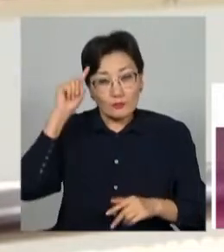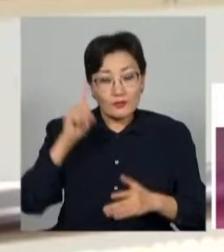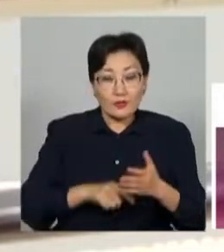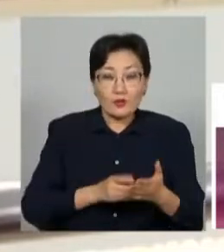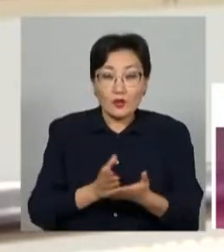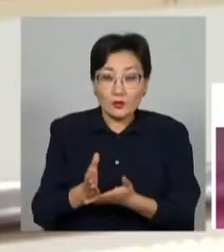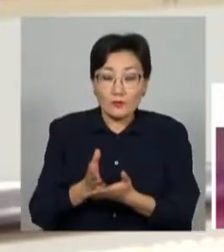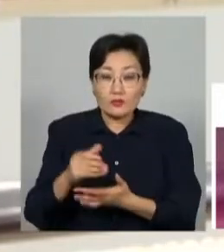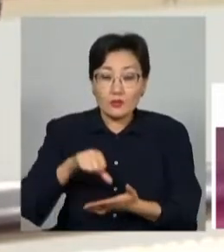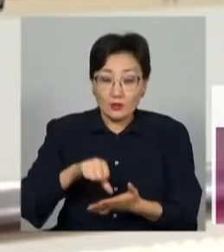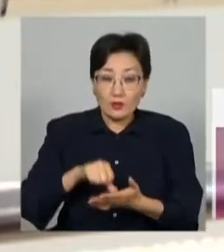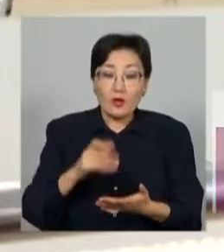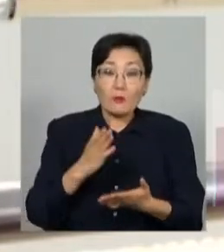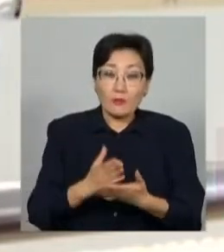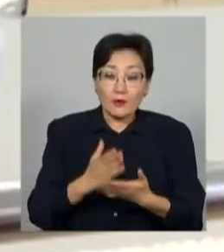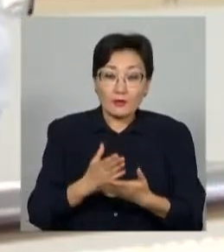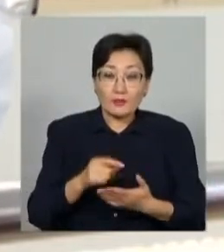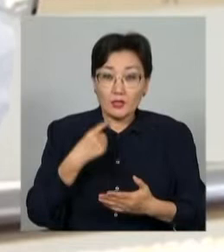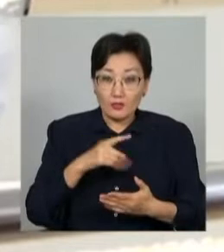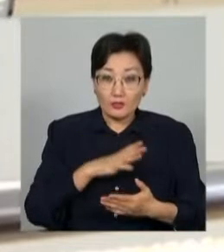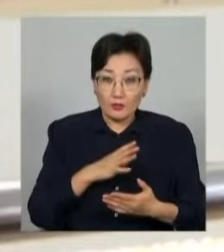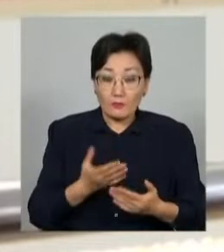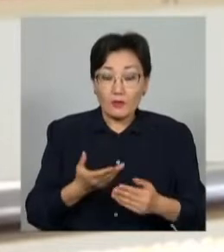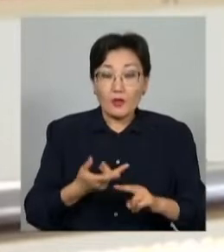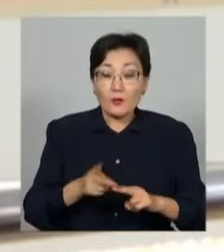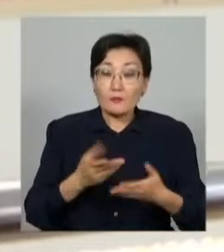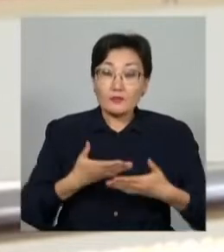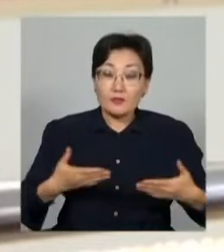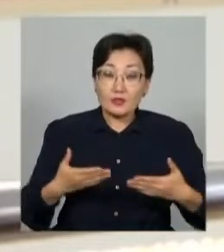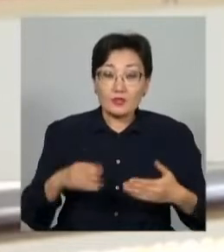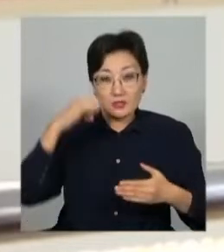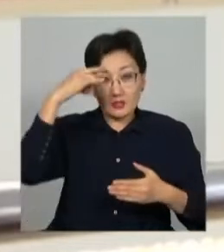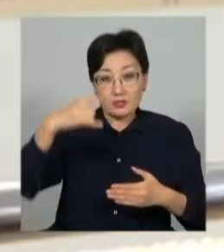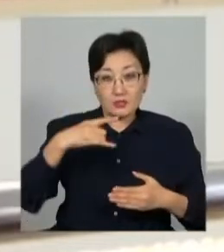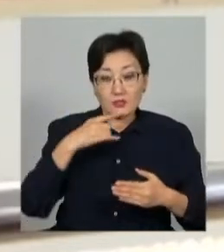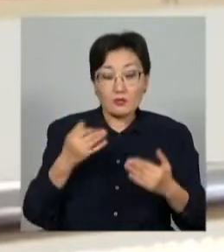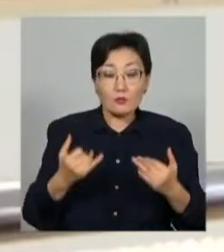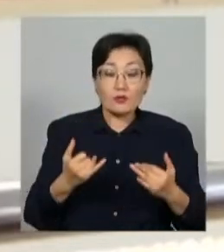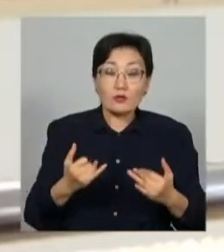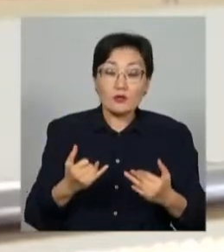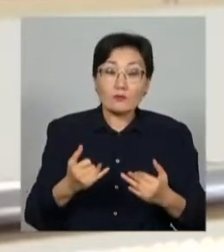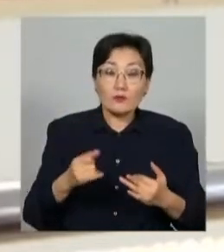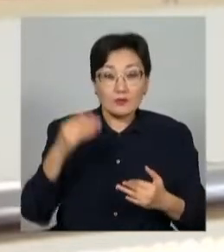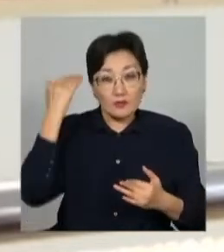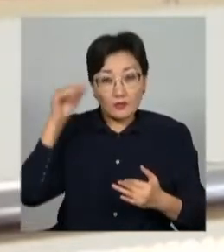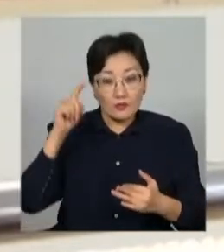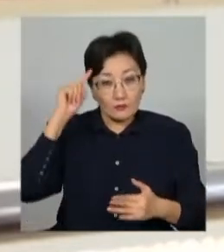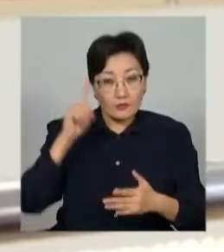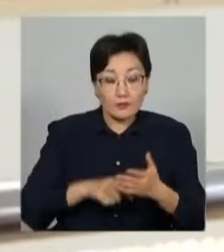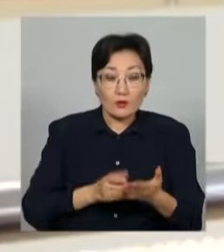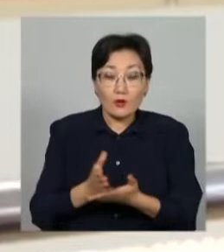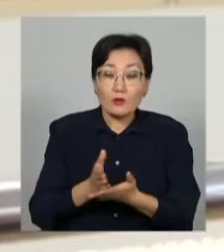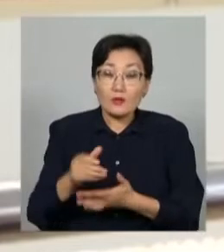діни теріс ағым өкілдерінің болғаны айтылып қалды. Өкінішке орай бізде әрине осы еліміздегі қазіргі таңда сол теріс ағымның алдын алуға